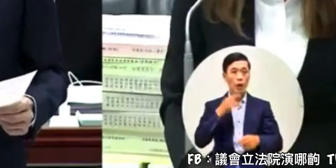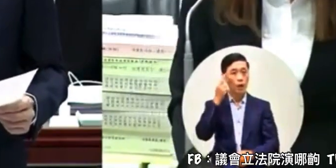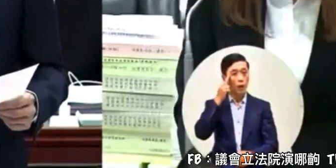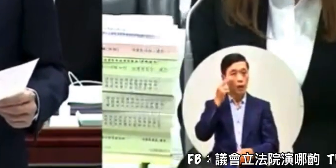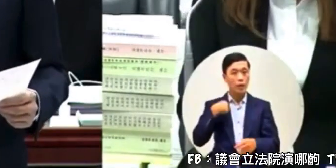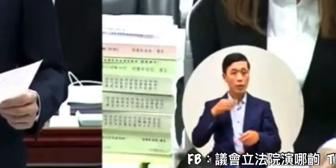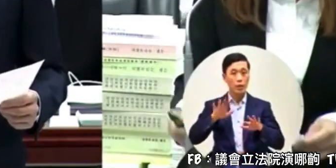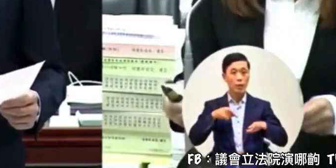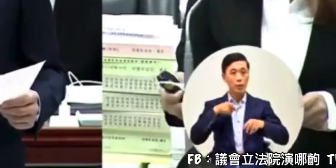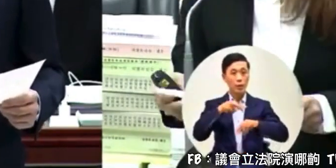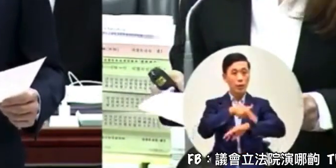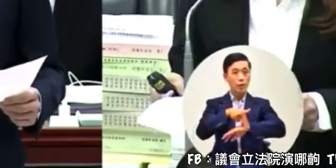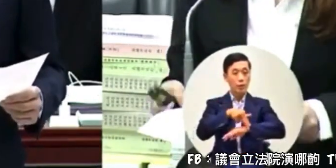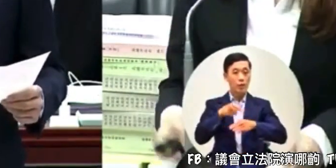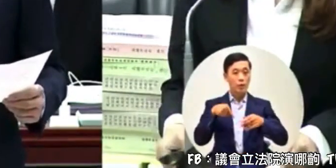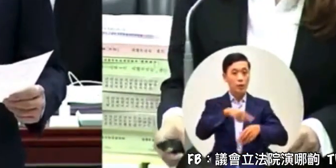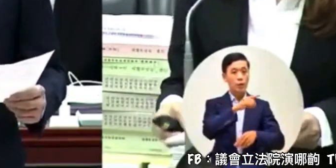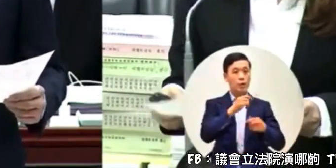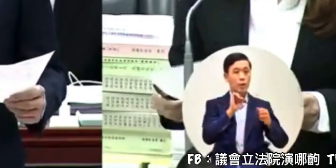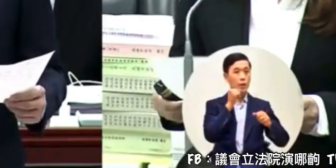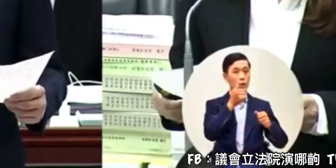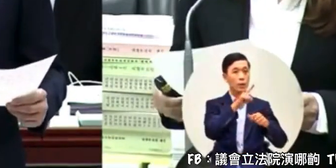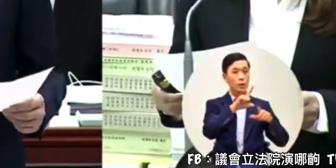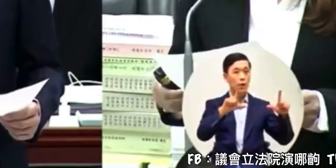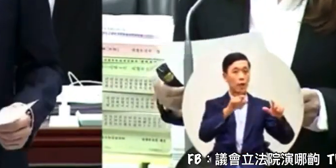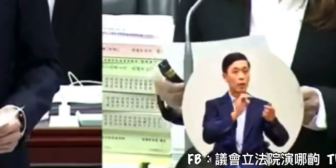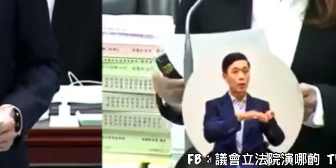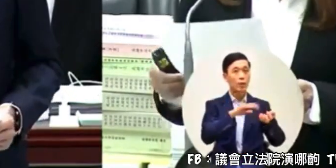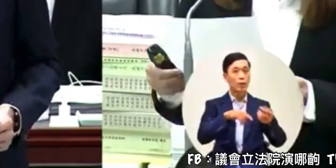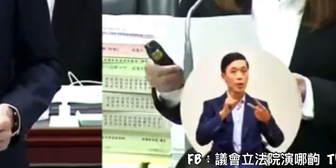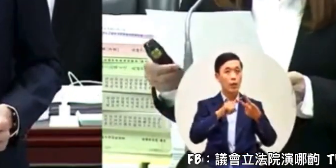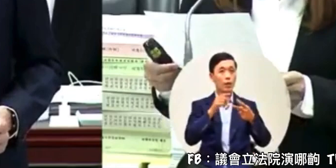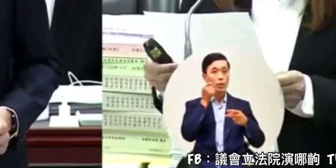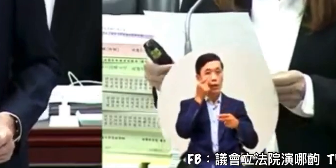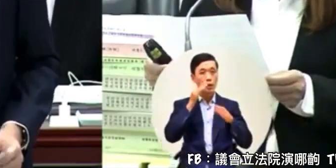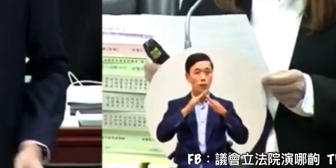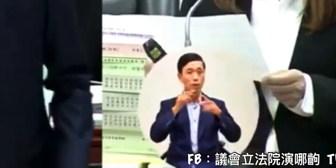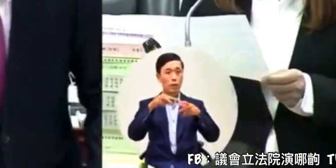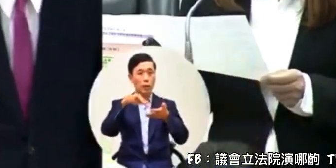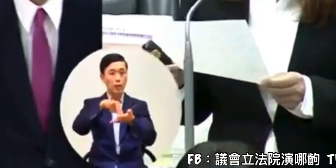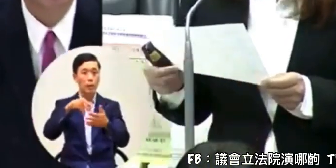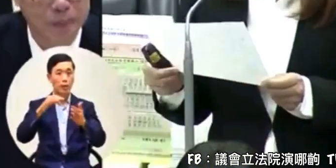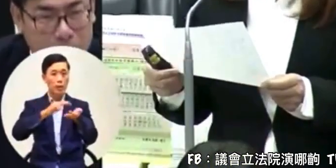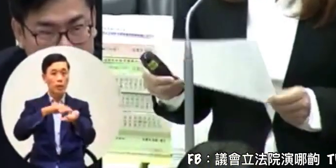一条往义大医院啊，入主两条，包括义大跟台南市立医院。